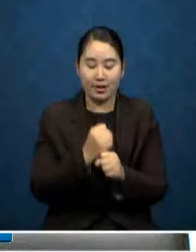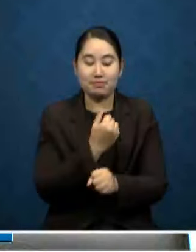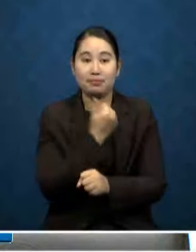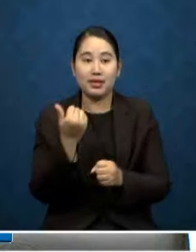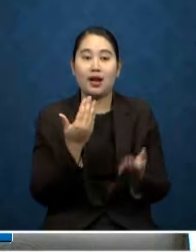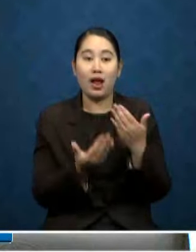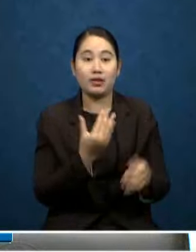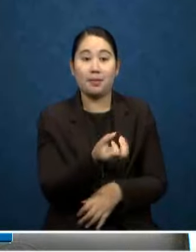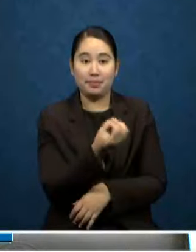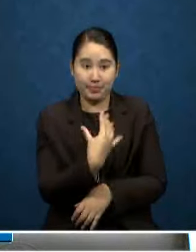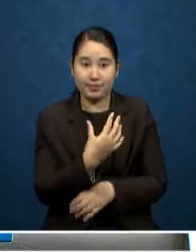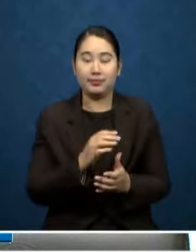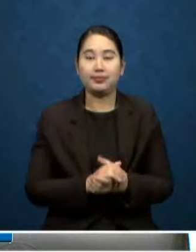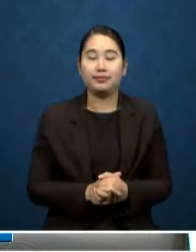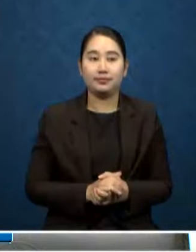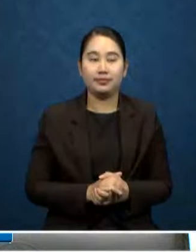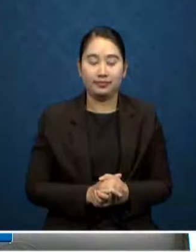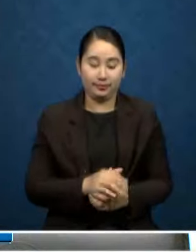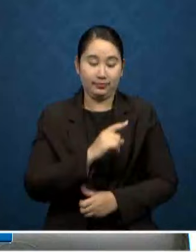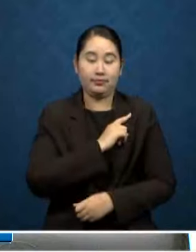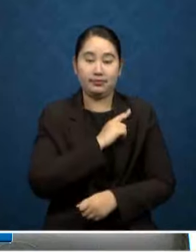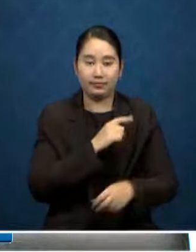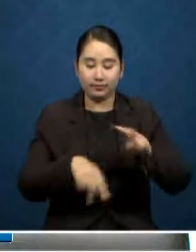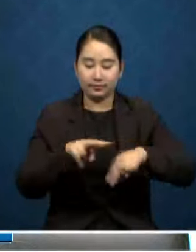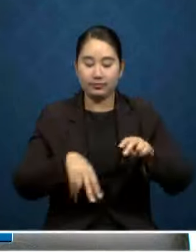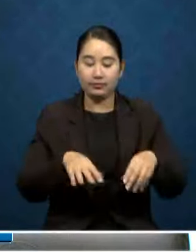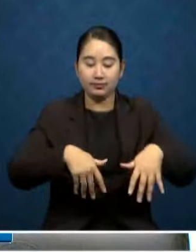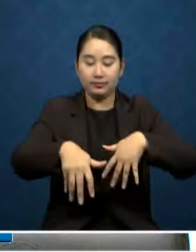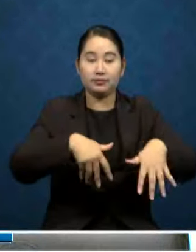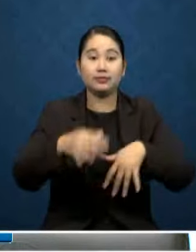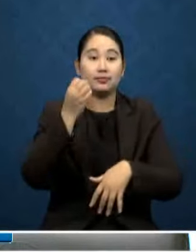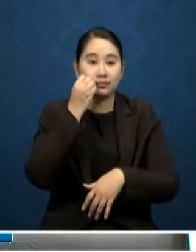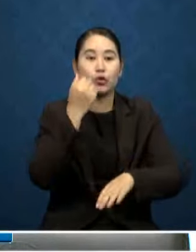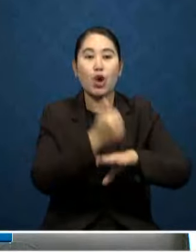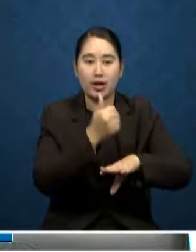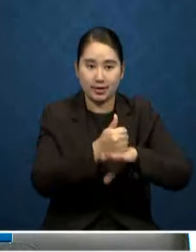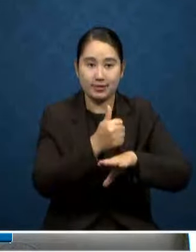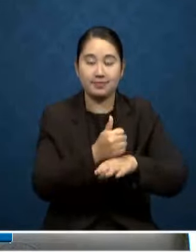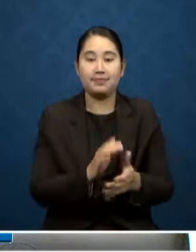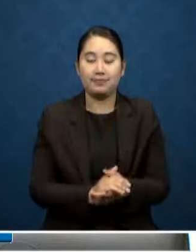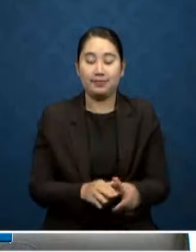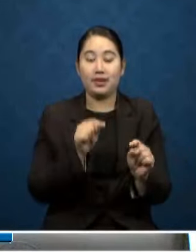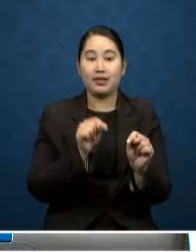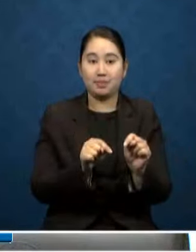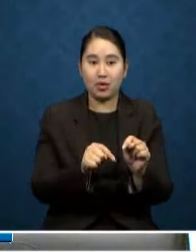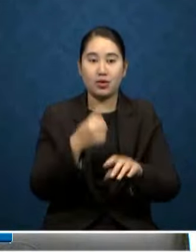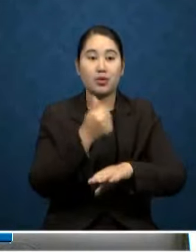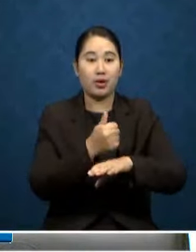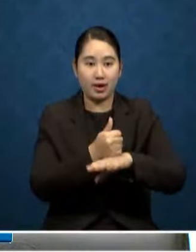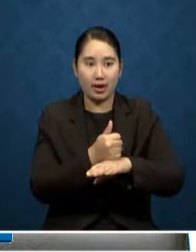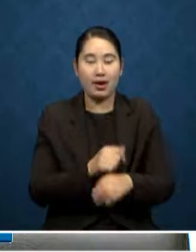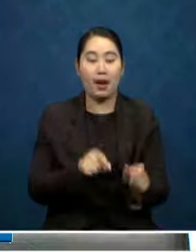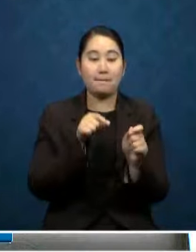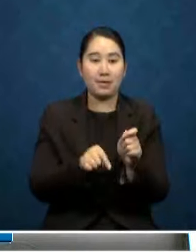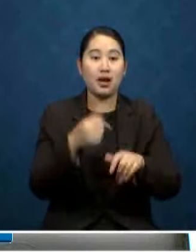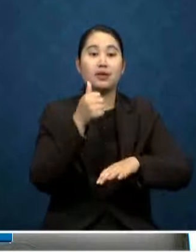ได้รับมอบหมายนะครับผู้ที่ดูแลในระดับหมู่บ้านก็คือผู้ใหญ่บ้านในระดับตำบลก็คือกำนันในระดับอำเ